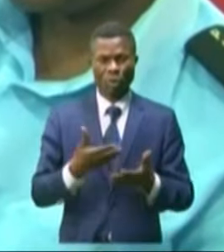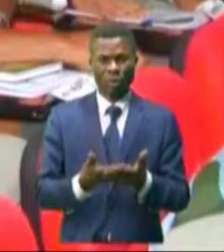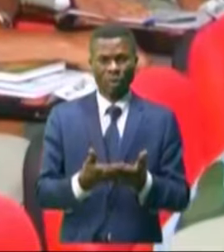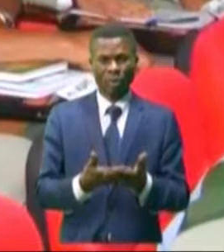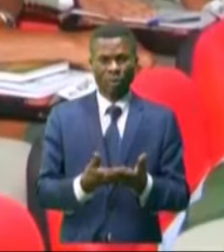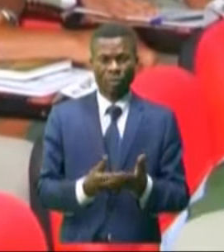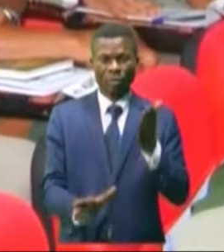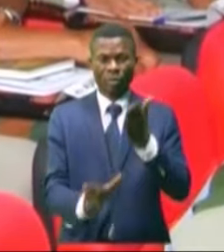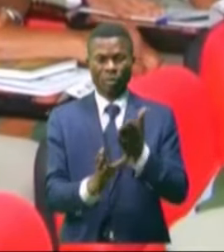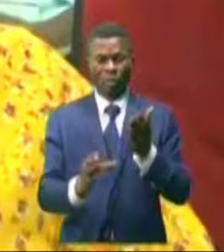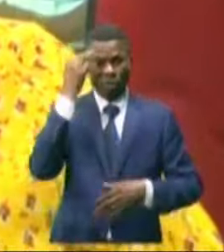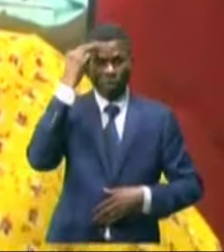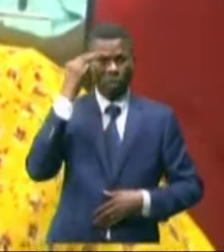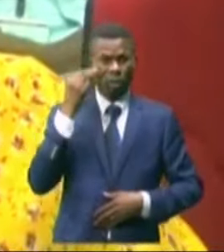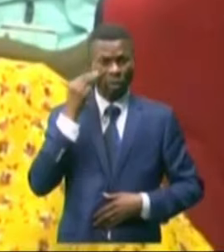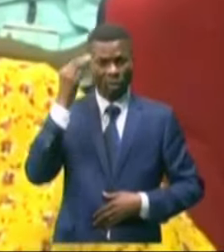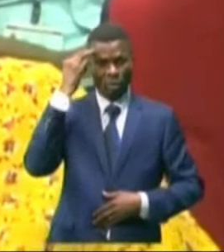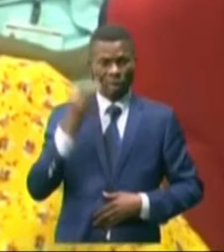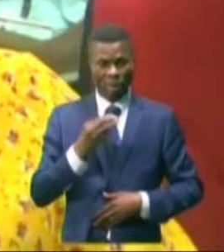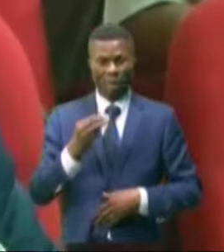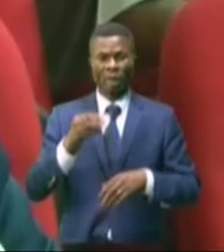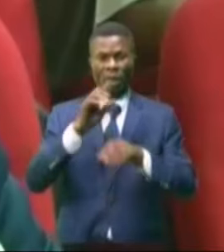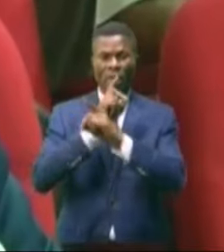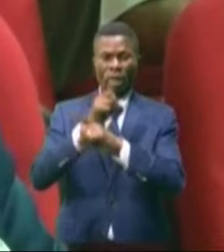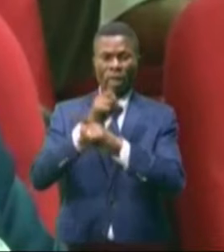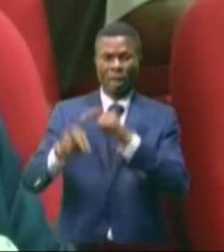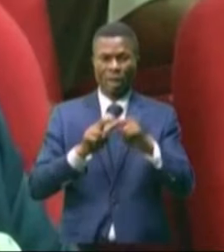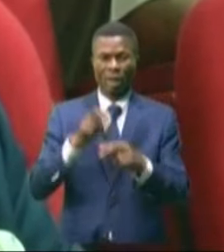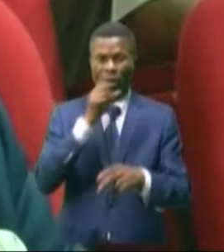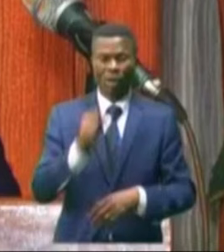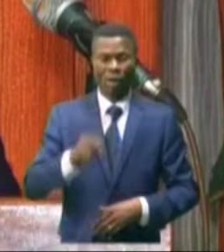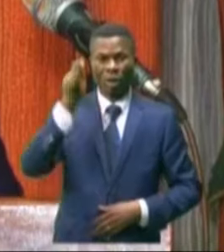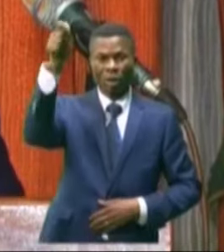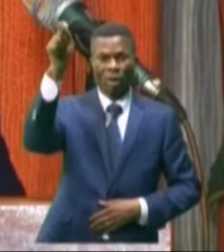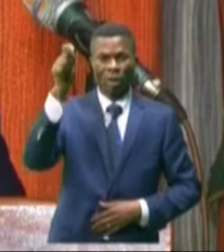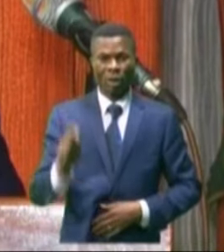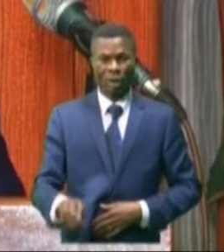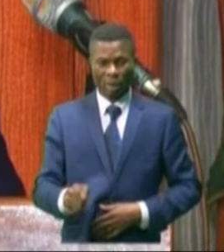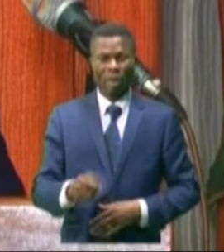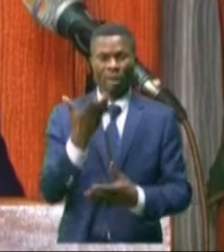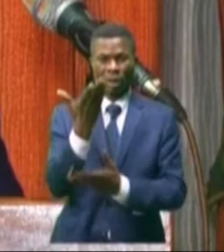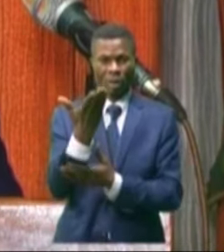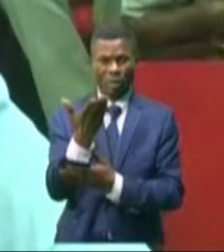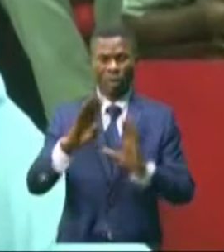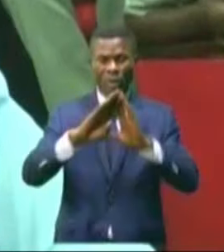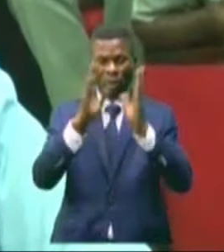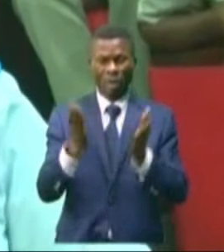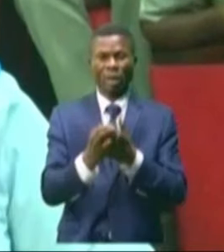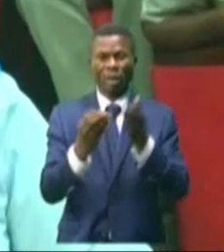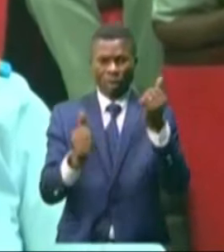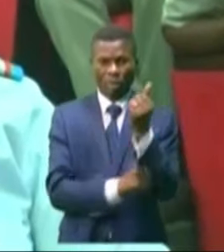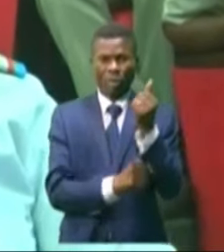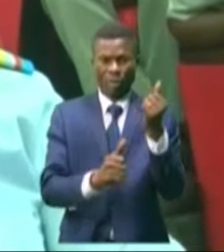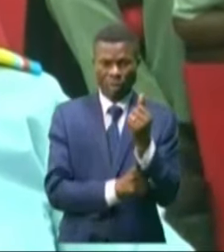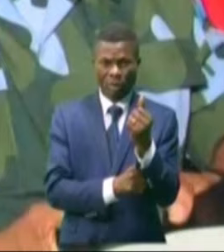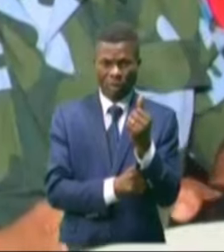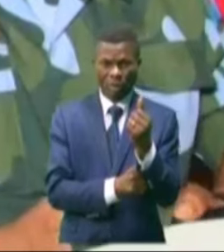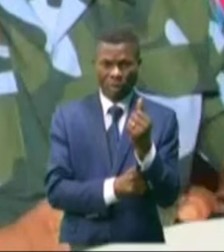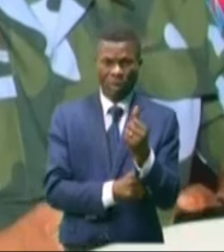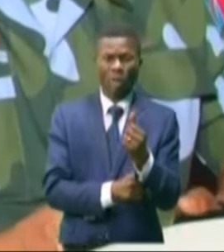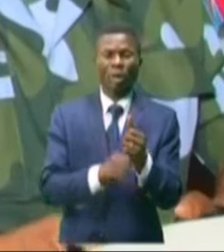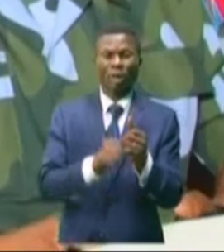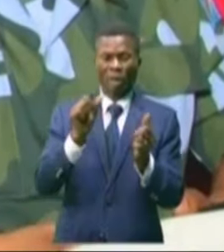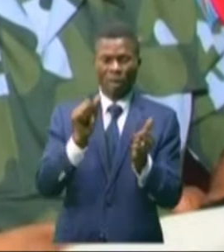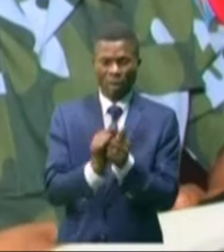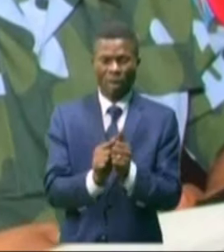Le vice-premier ministre, ministre de la Défense nationale et des anciens combattants, a invité les auditeurs stratèges du CHESD à